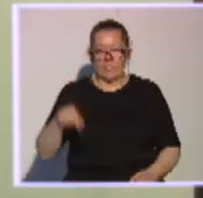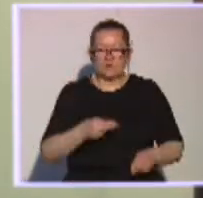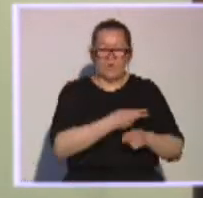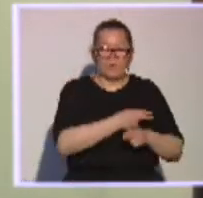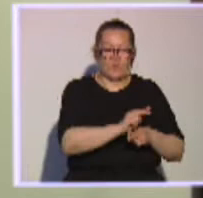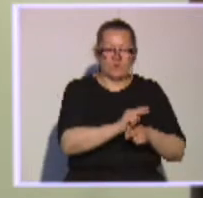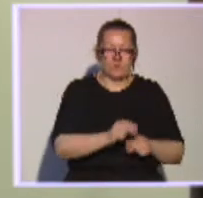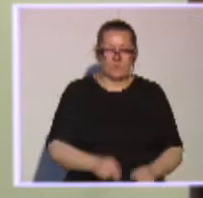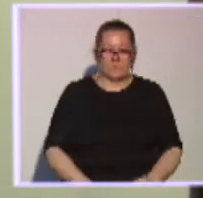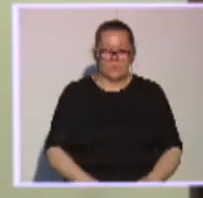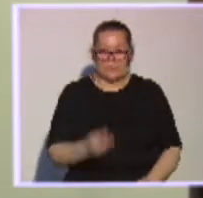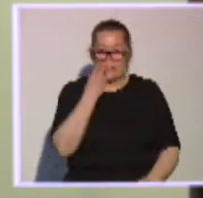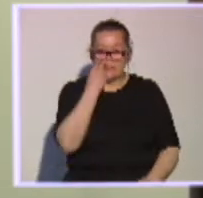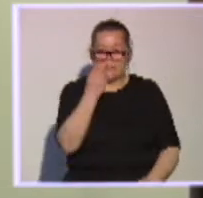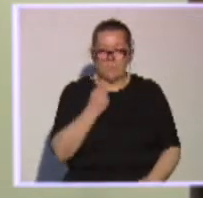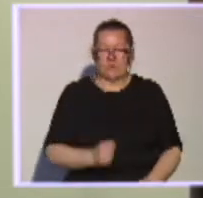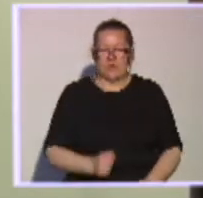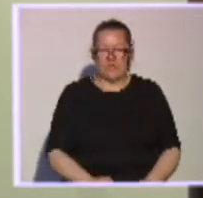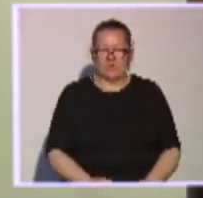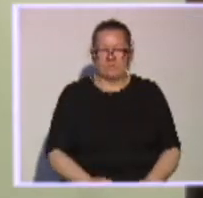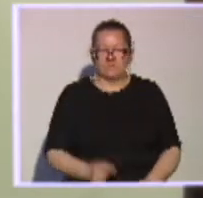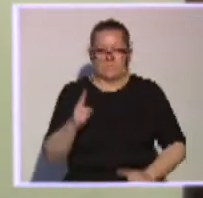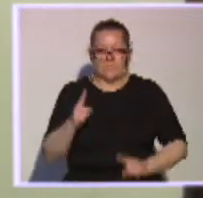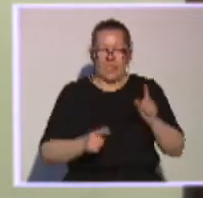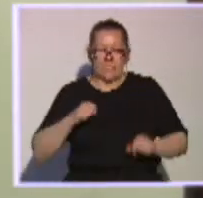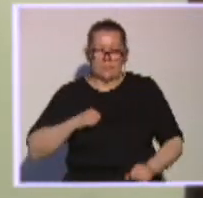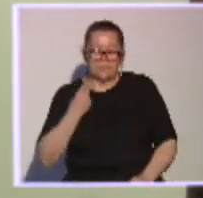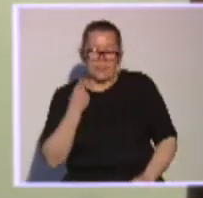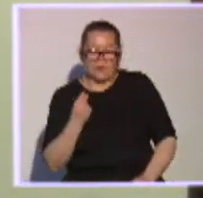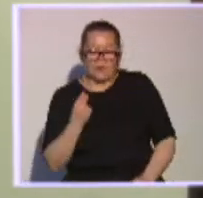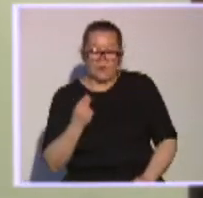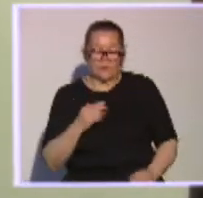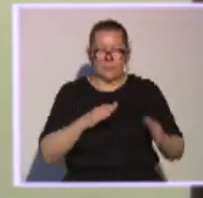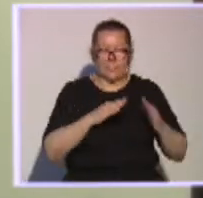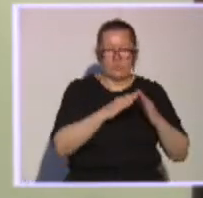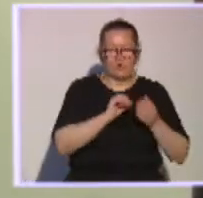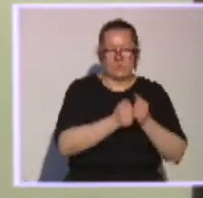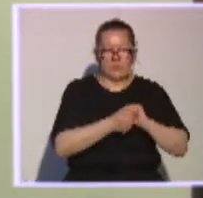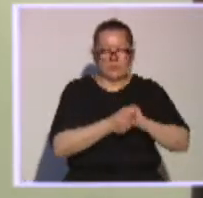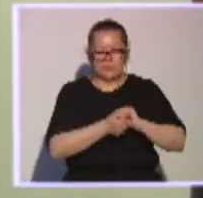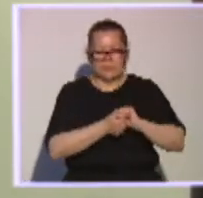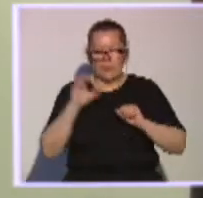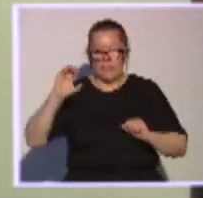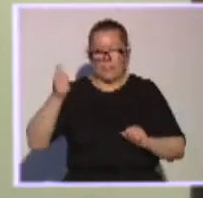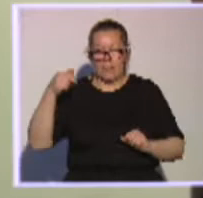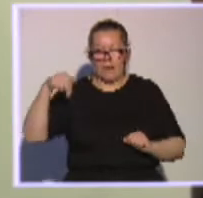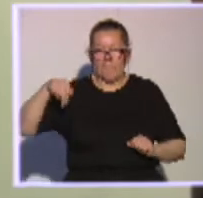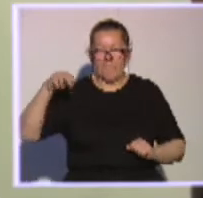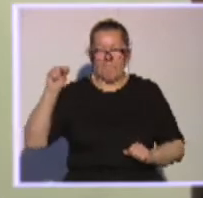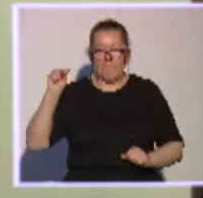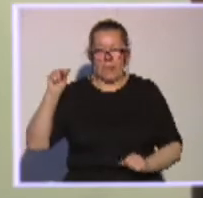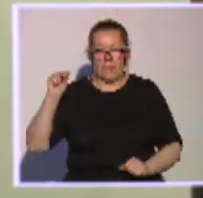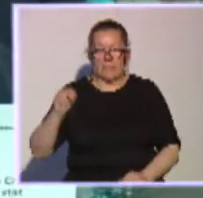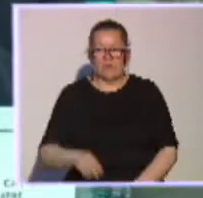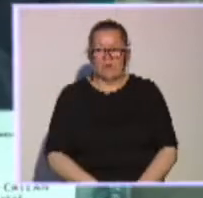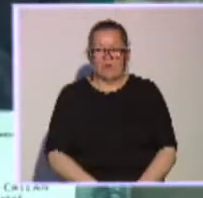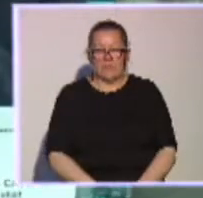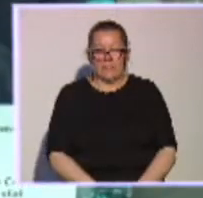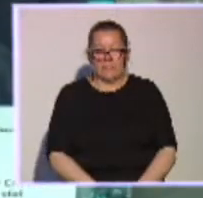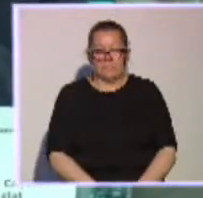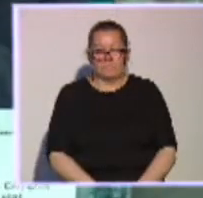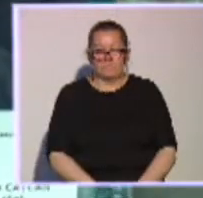montană, de a evidenția produsul și, bineînțeles, vine și cu beneficiile și avantajele